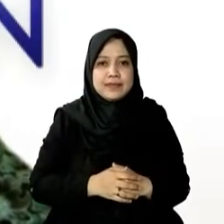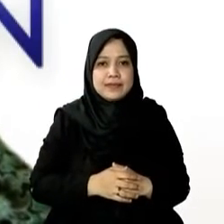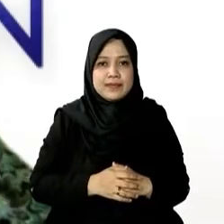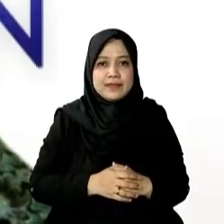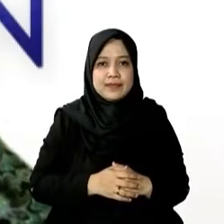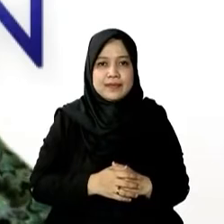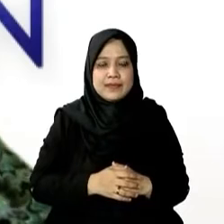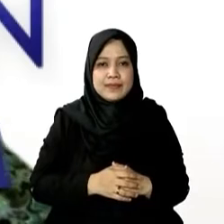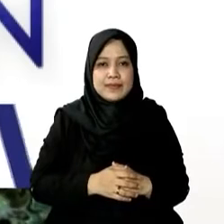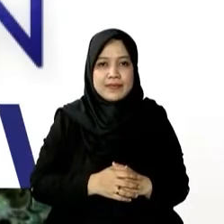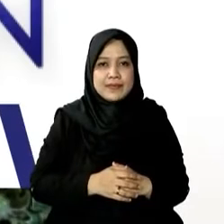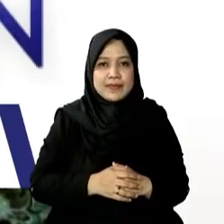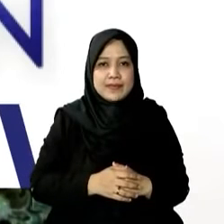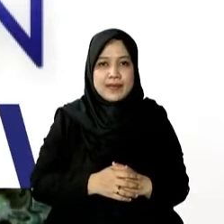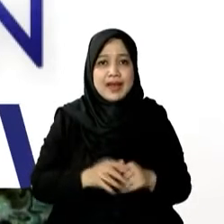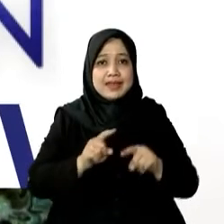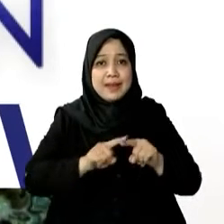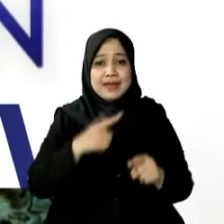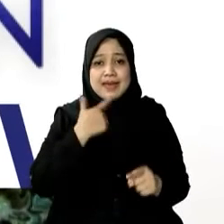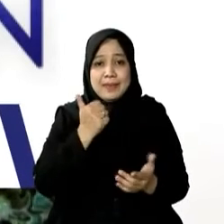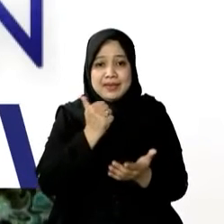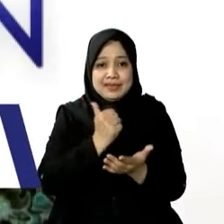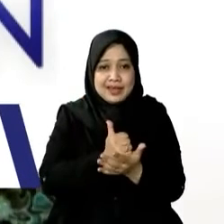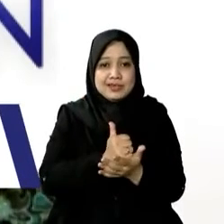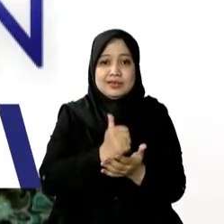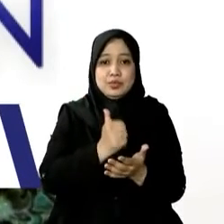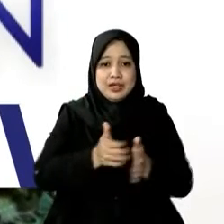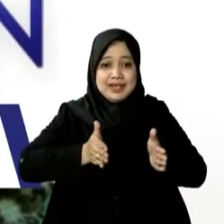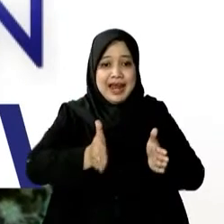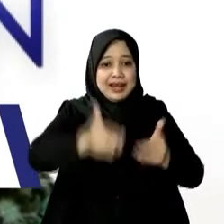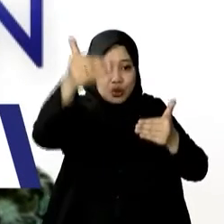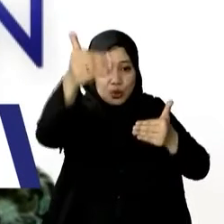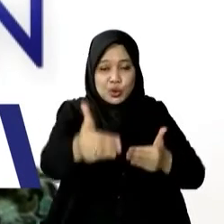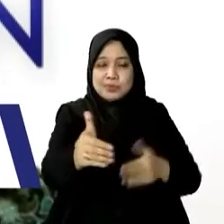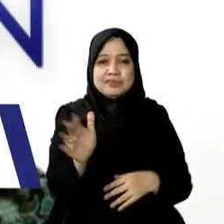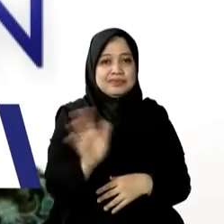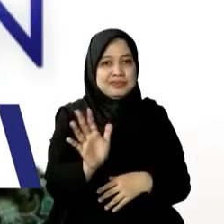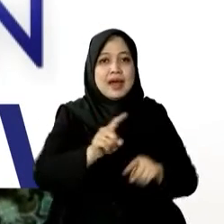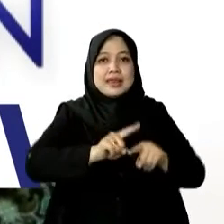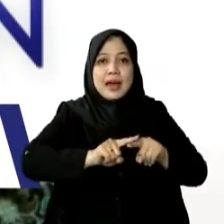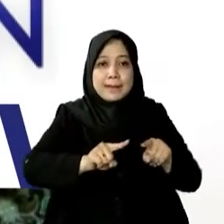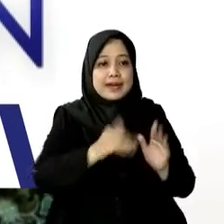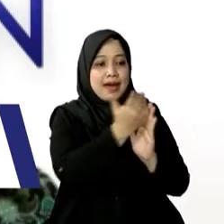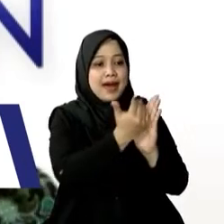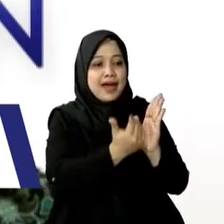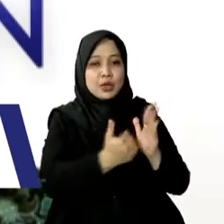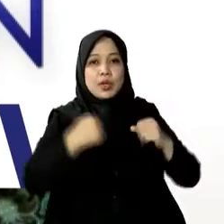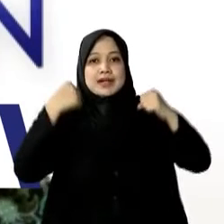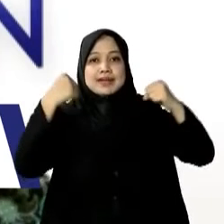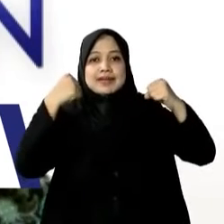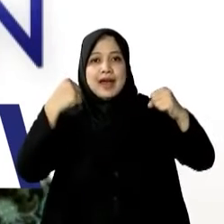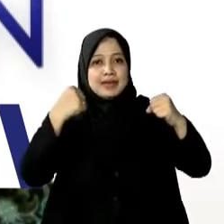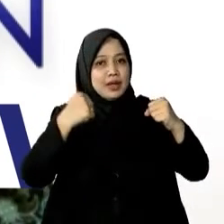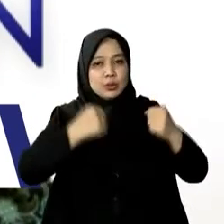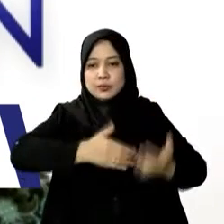bilang yang penting itu bukan penutupan daripada jalan tapi penerapan daripada protokol kesehatan yang ada